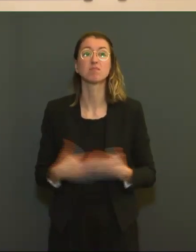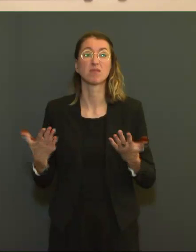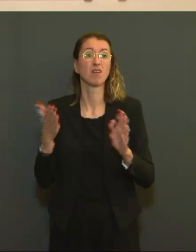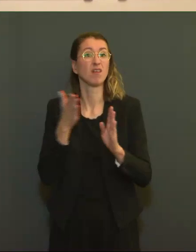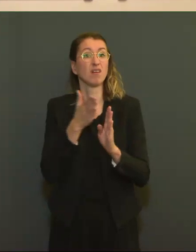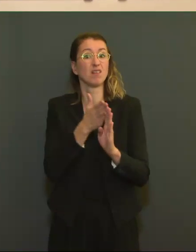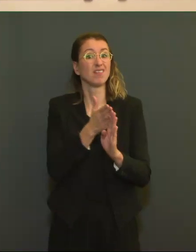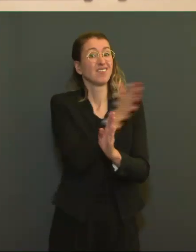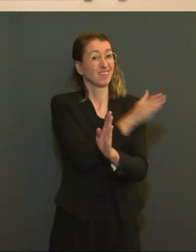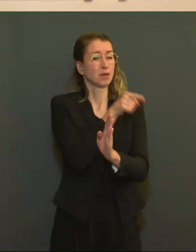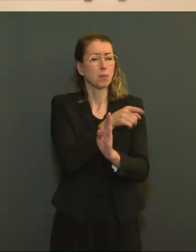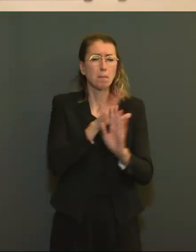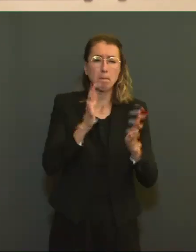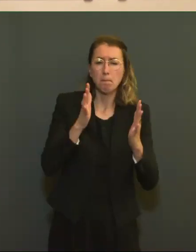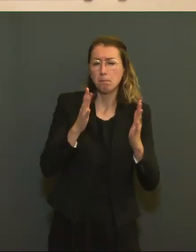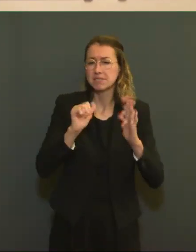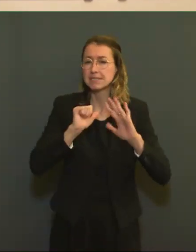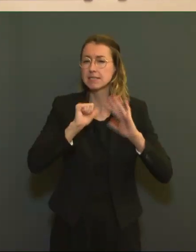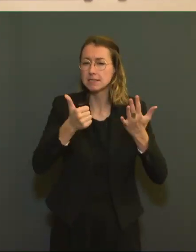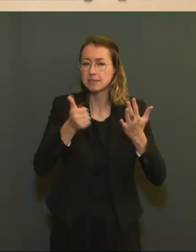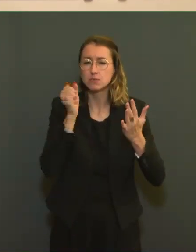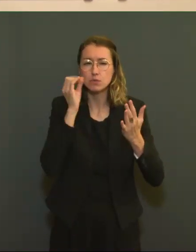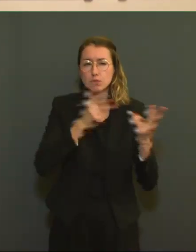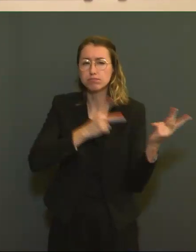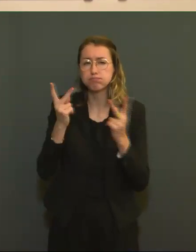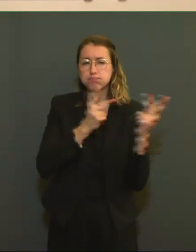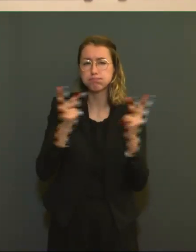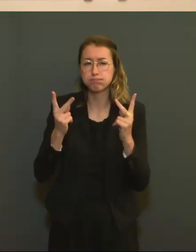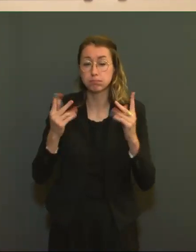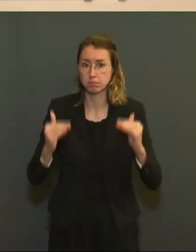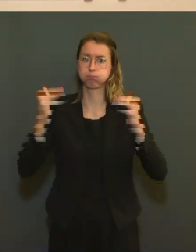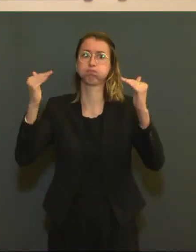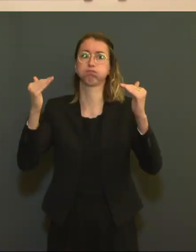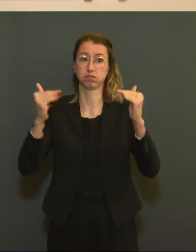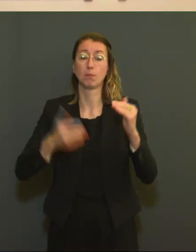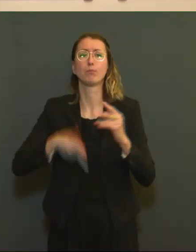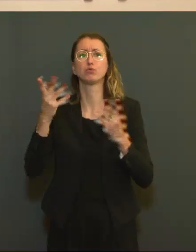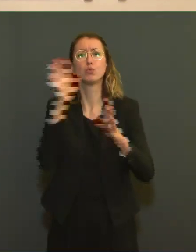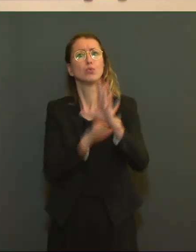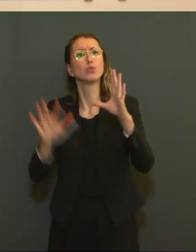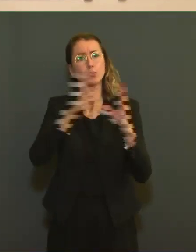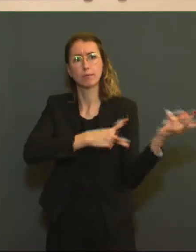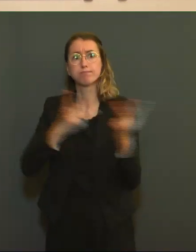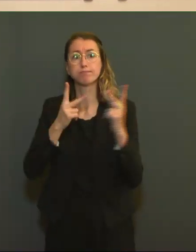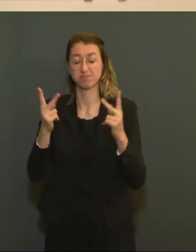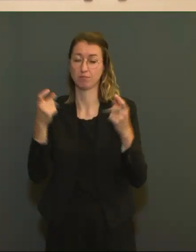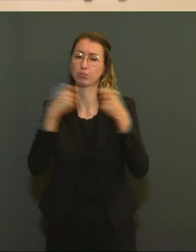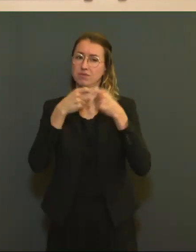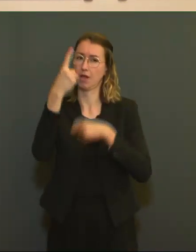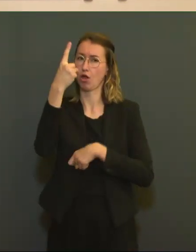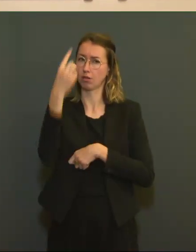sont dans la région de Bruxelles-Capitale, suivie par Anvers et la Flandre orientale.